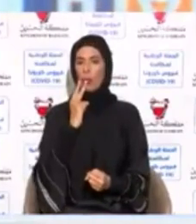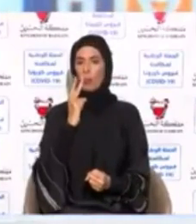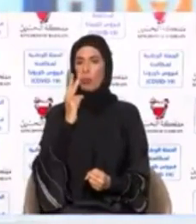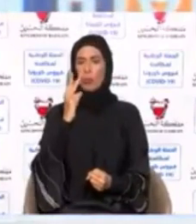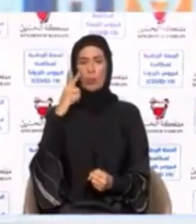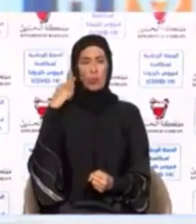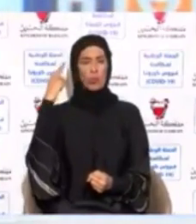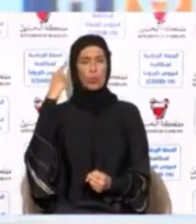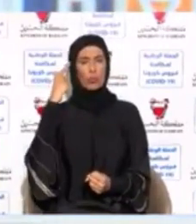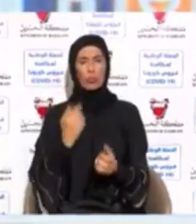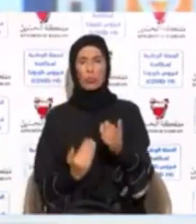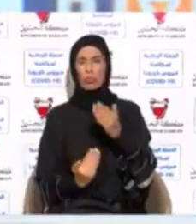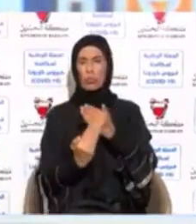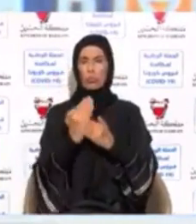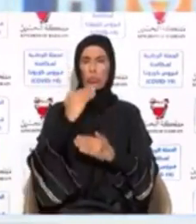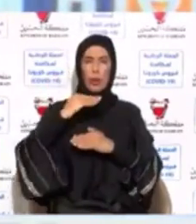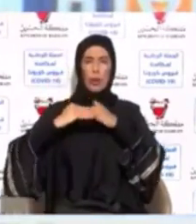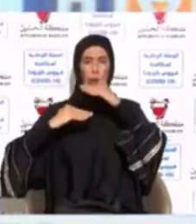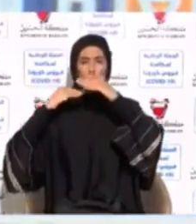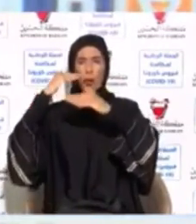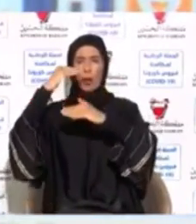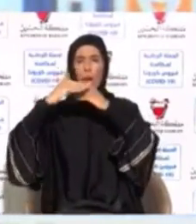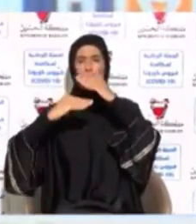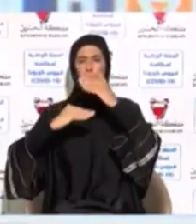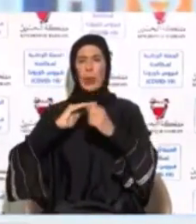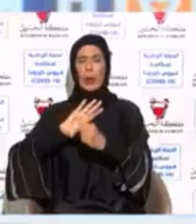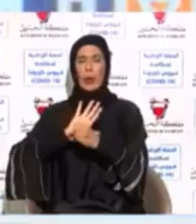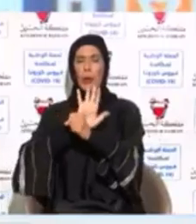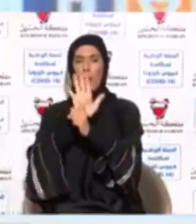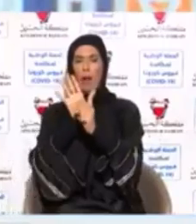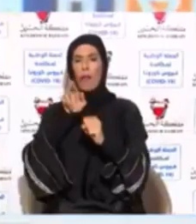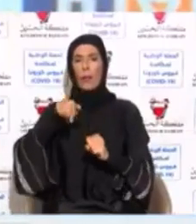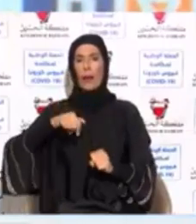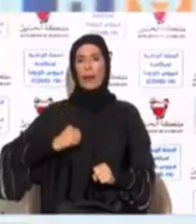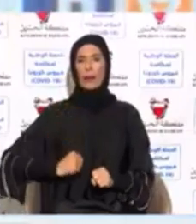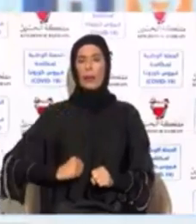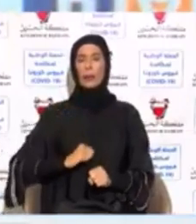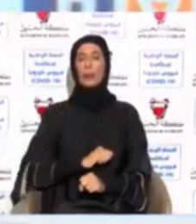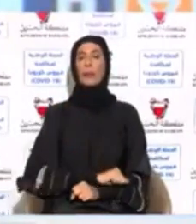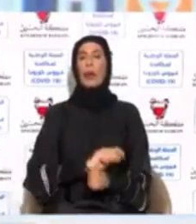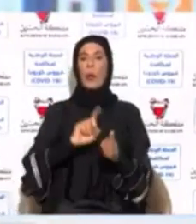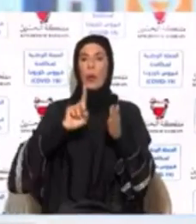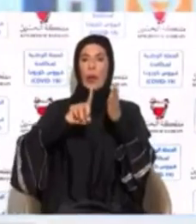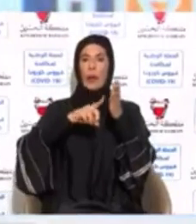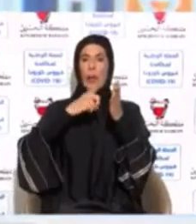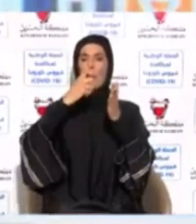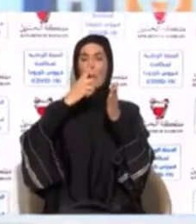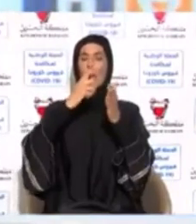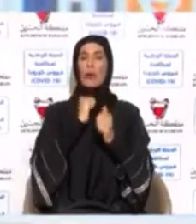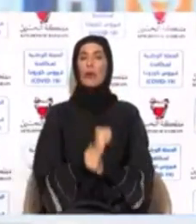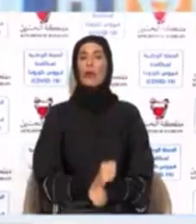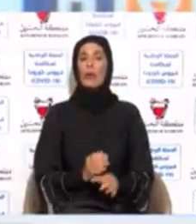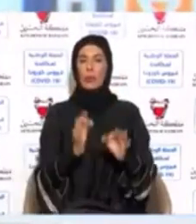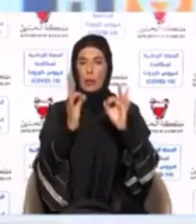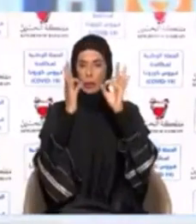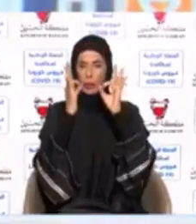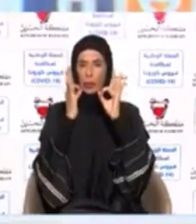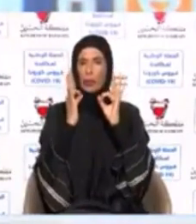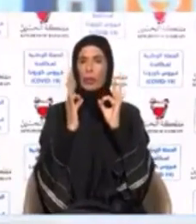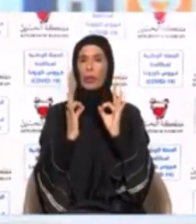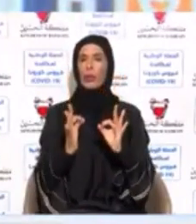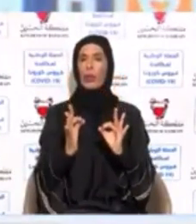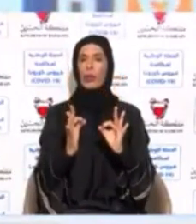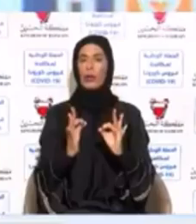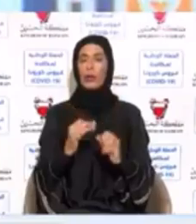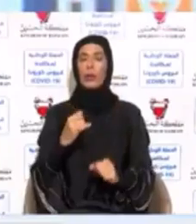آخر مستجدات وتطورات فيروس كورونا في مملكة البحرين. بداية نود التأكيد